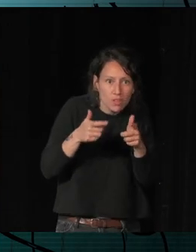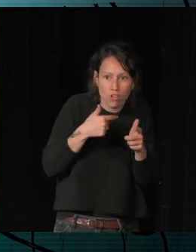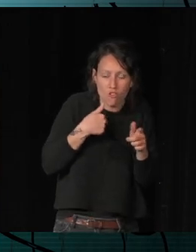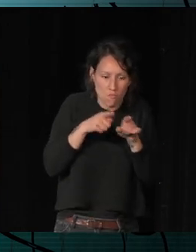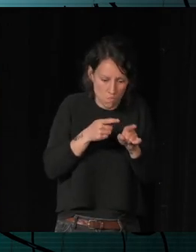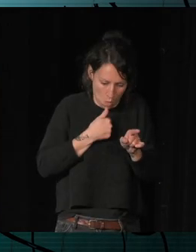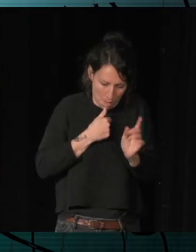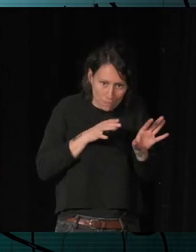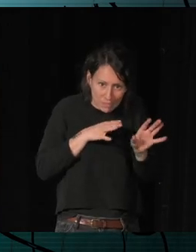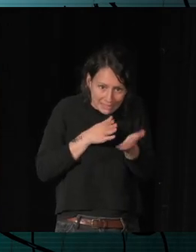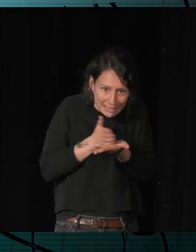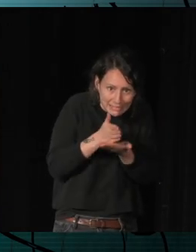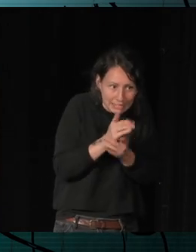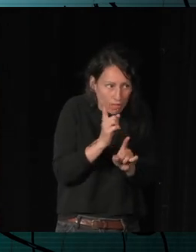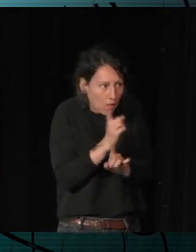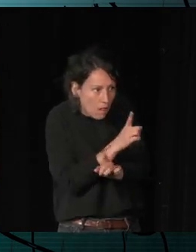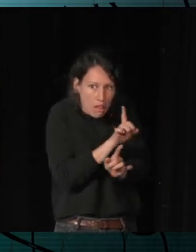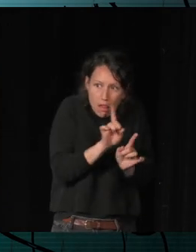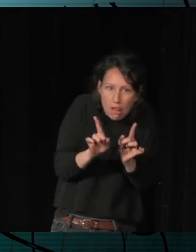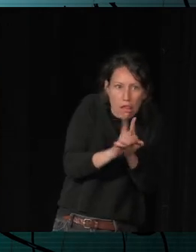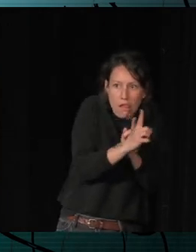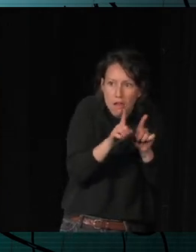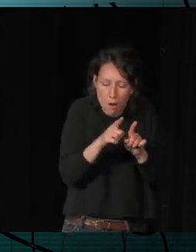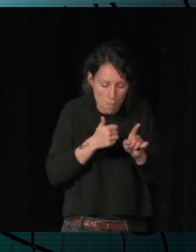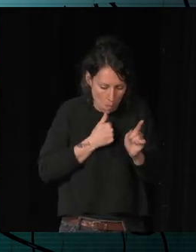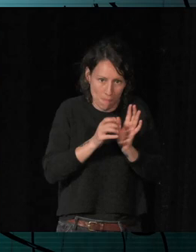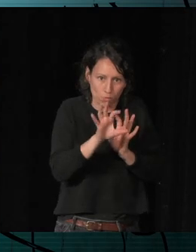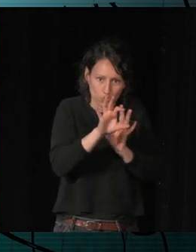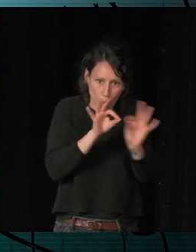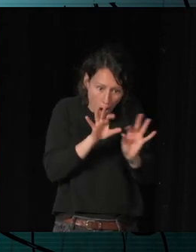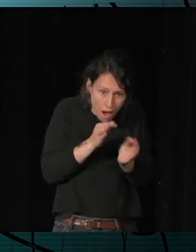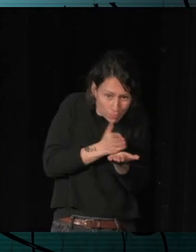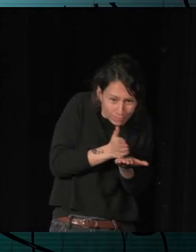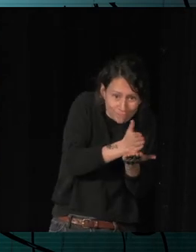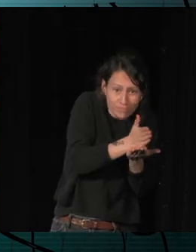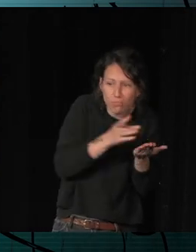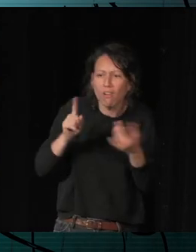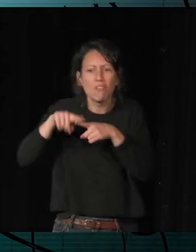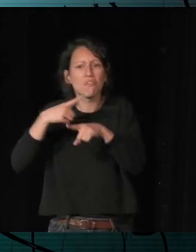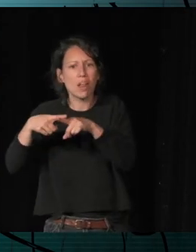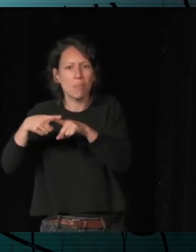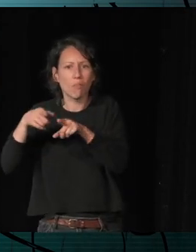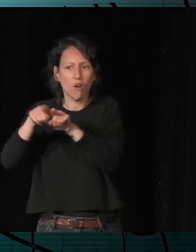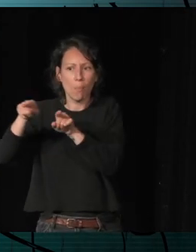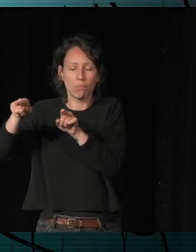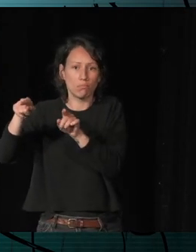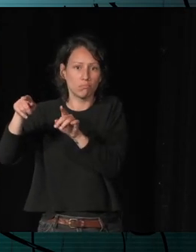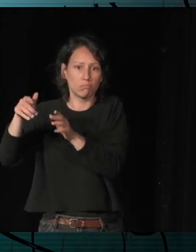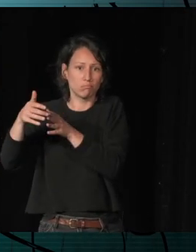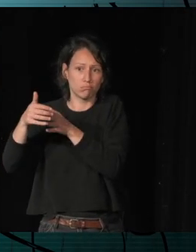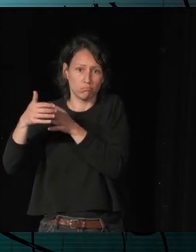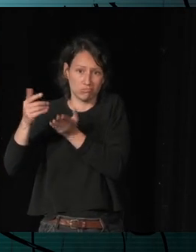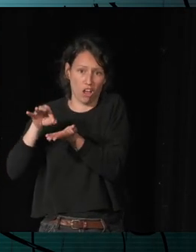un film où on peut suivre la vie de plusieurs protagonistes on va voir des bouts de scènes qui se passent à d'autres moments on est emmené dans une histoire alors on peut